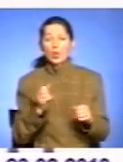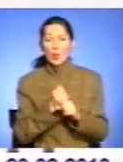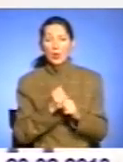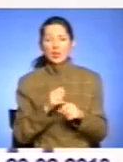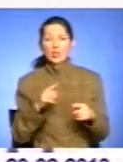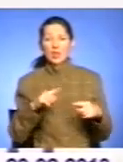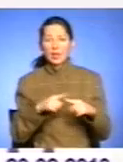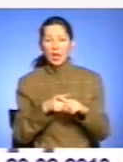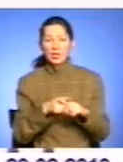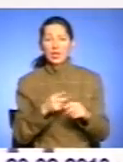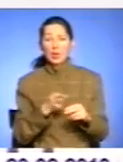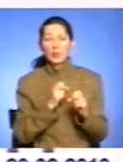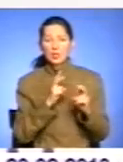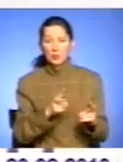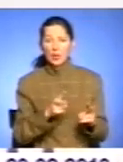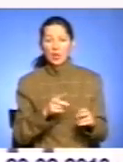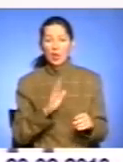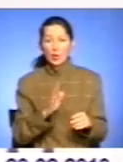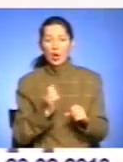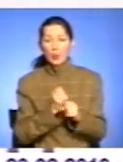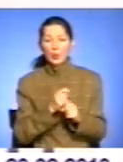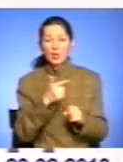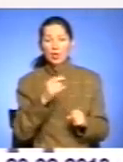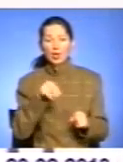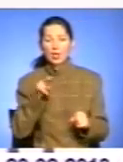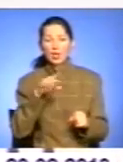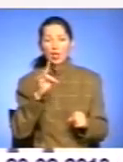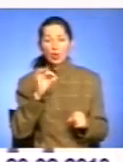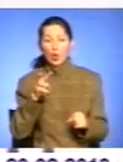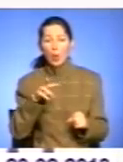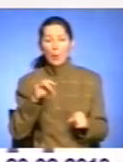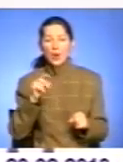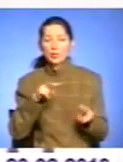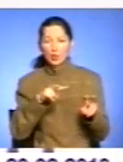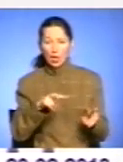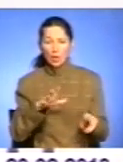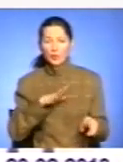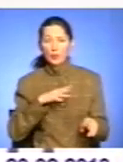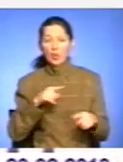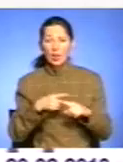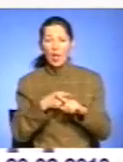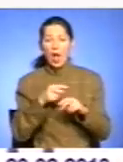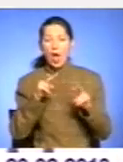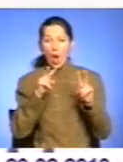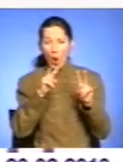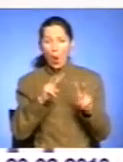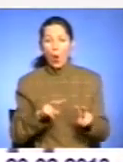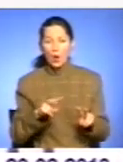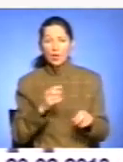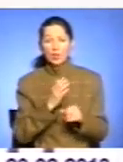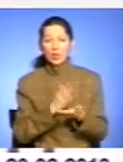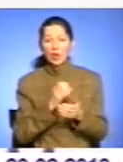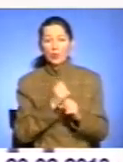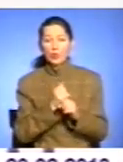робіт на водних об'єктах з гідрометспостерігачами. Весловні човни «Прошкут» та «Холя» знаходяться в робочому стані. Всі гідрологічні пости